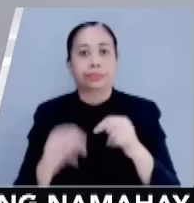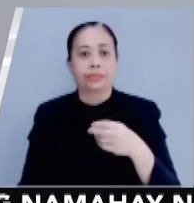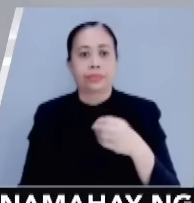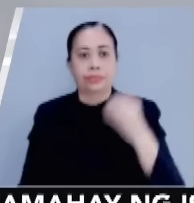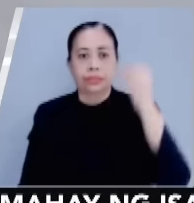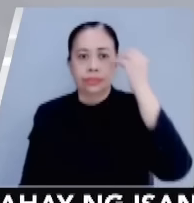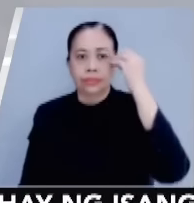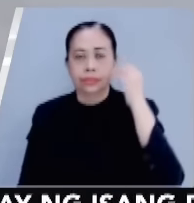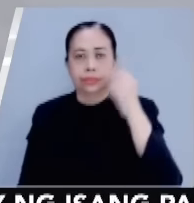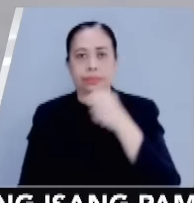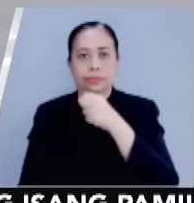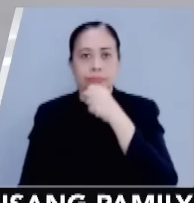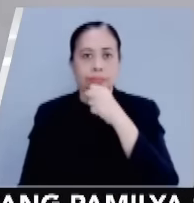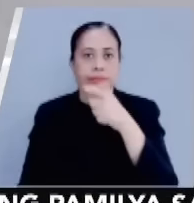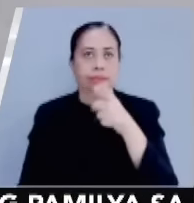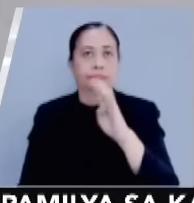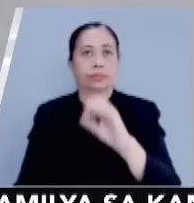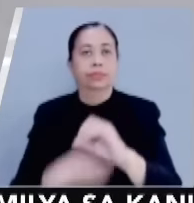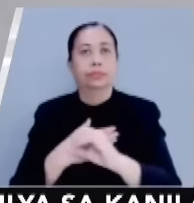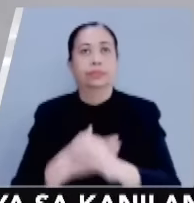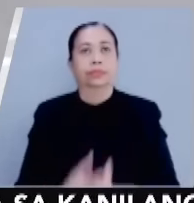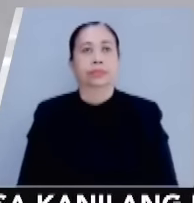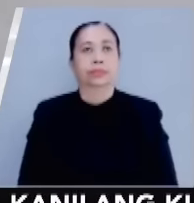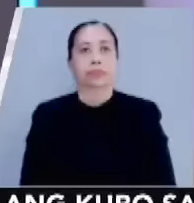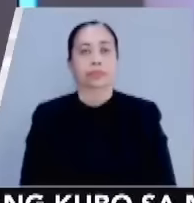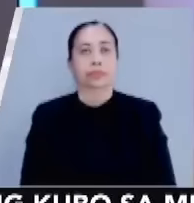Oida, Nakatutok, 24 Oras.